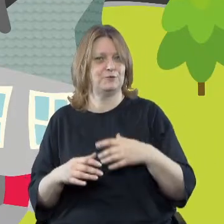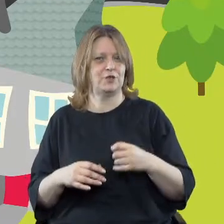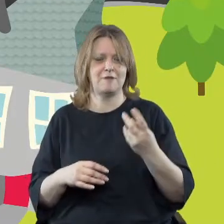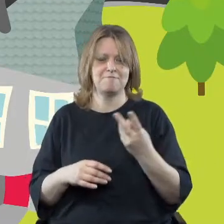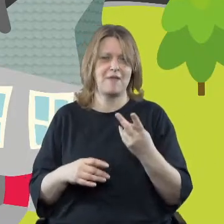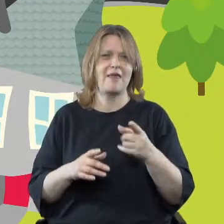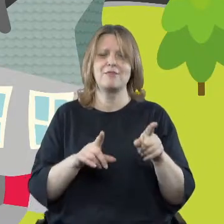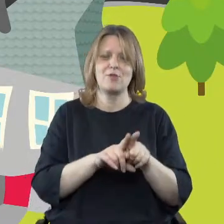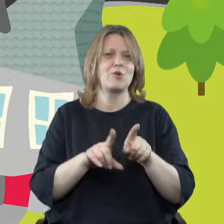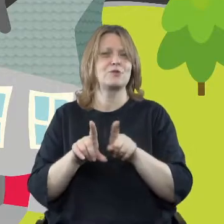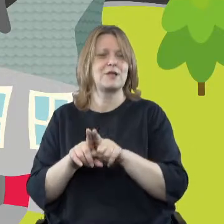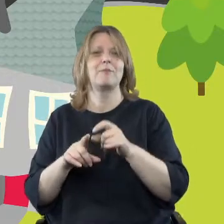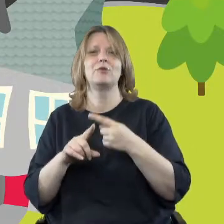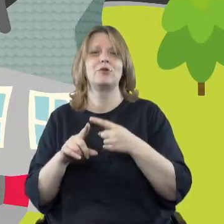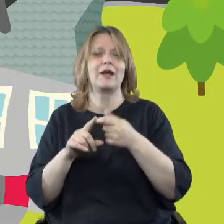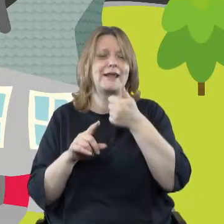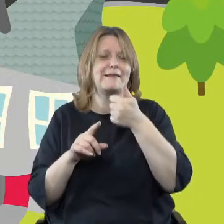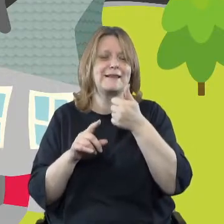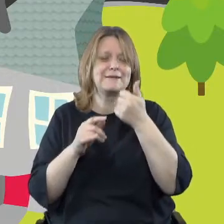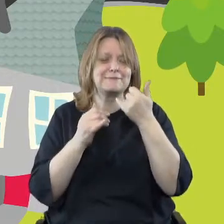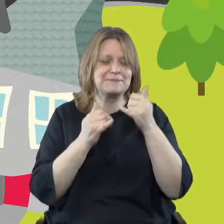rzeczy, tylko różnią się jednym szczegółem.